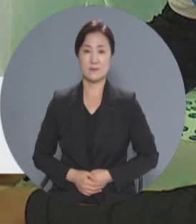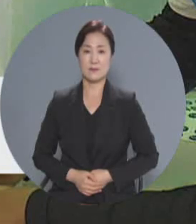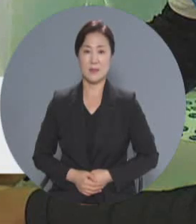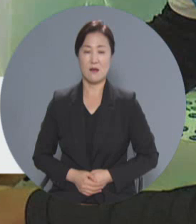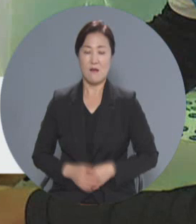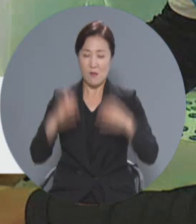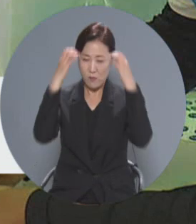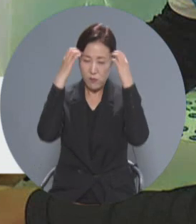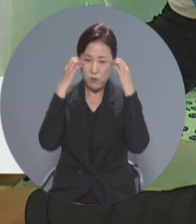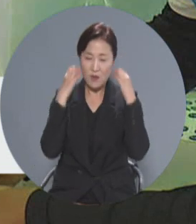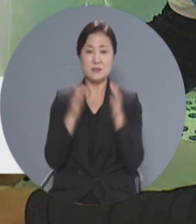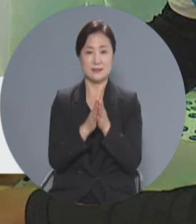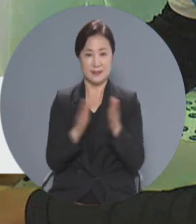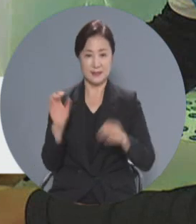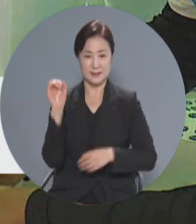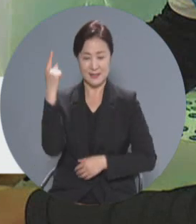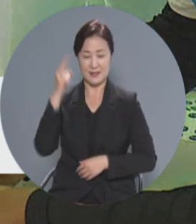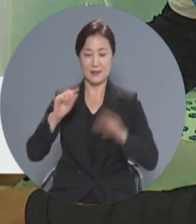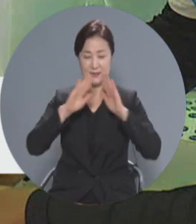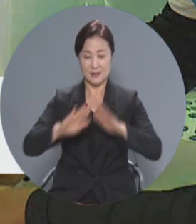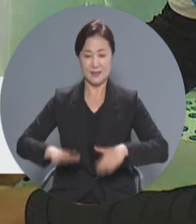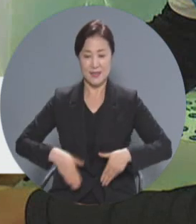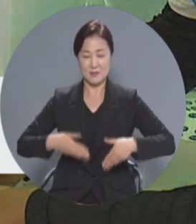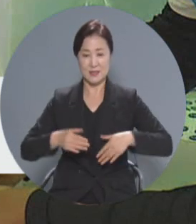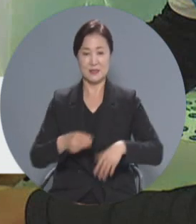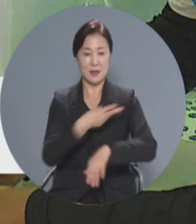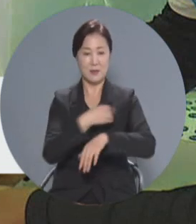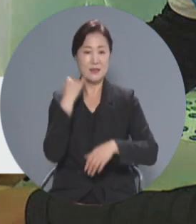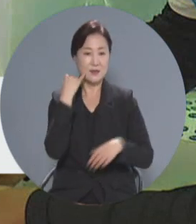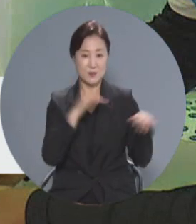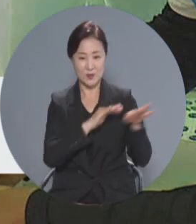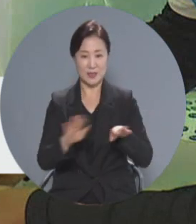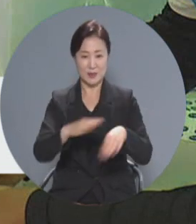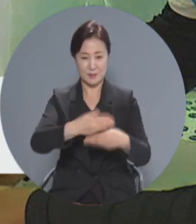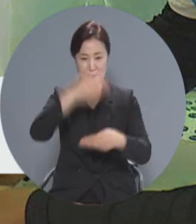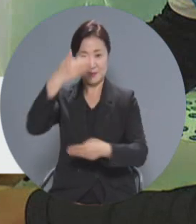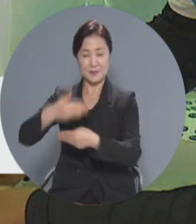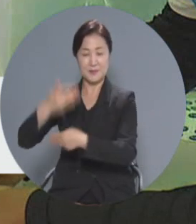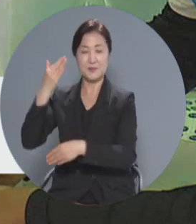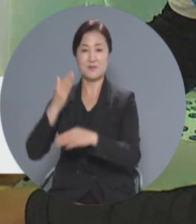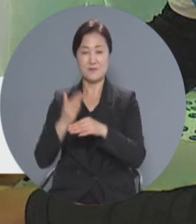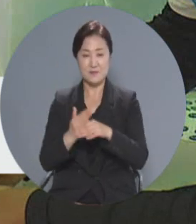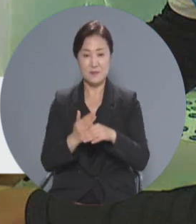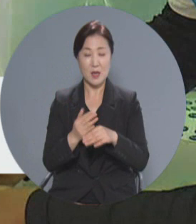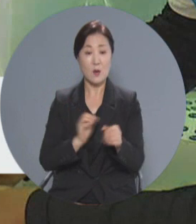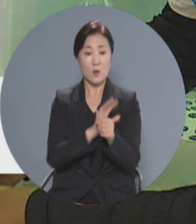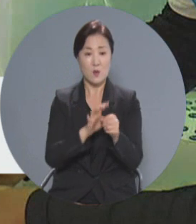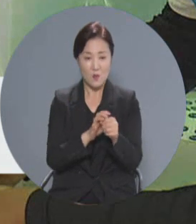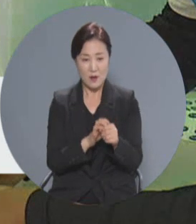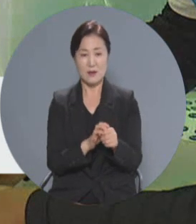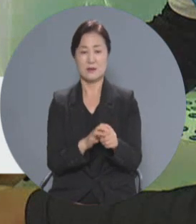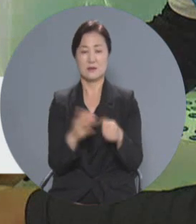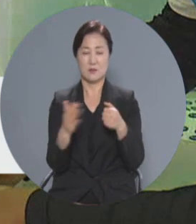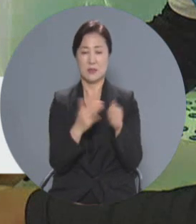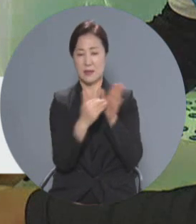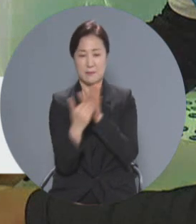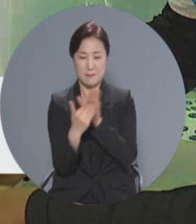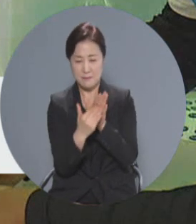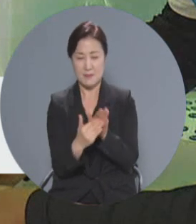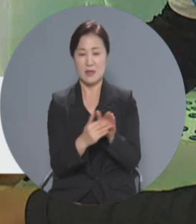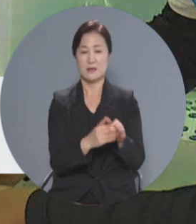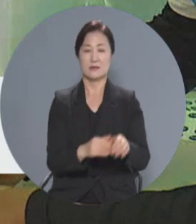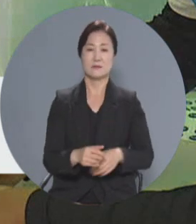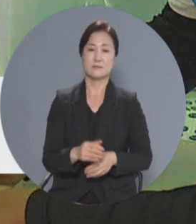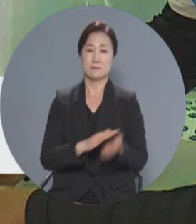본격적인 무더위가 시작되면서 전남 지역 해수욕장들이 속속 문을 열고 있습니다. 코로나로 인한 방역이 강화되면서